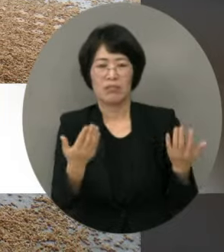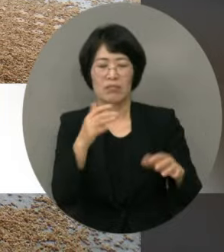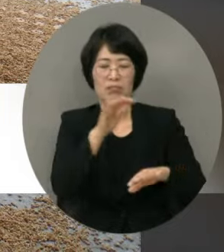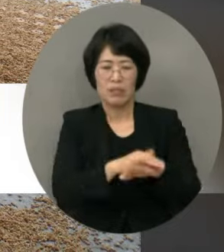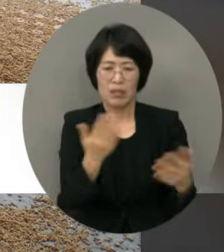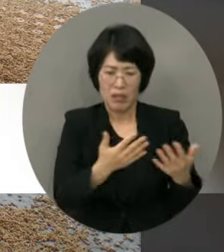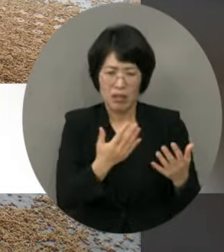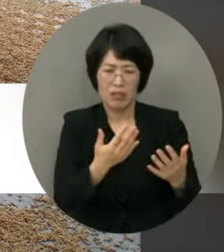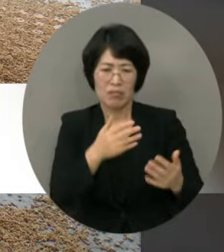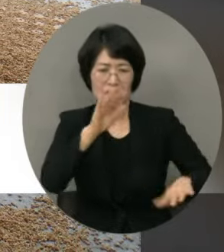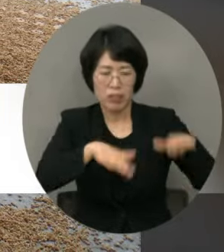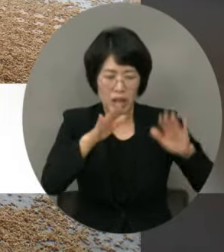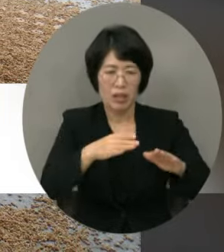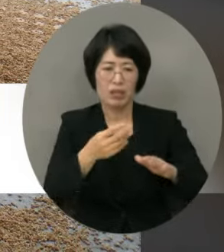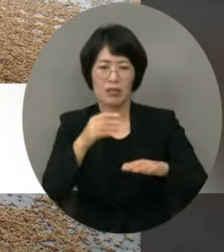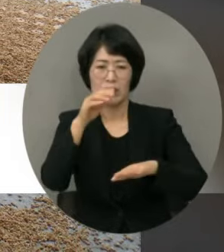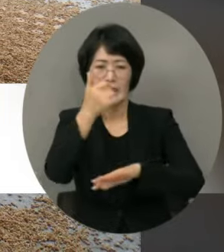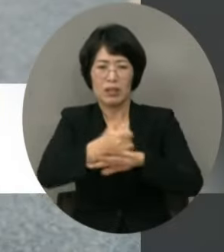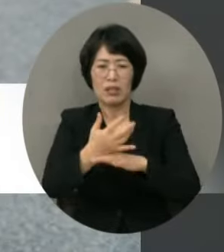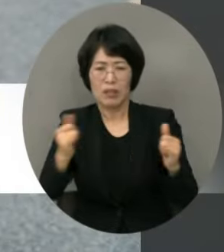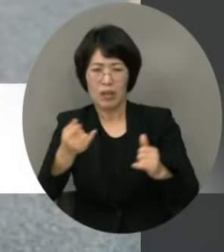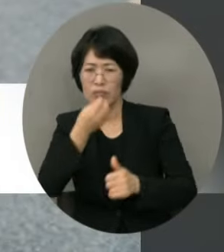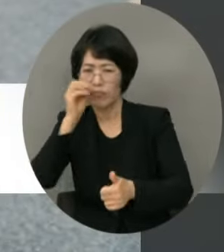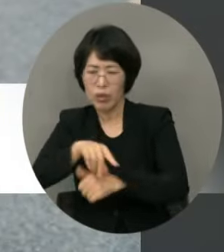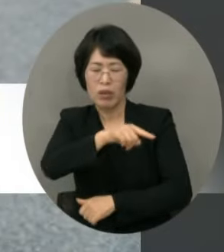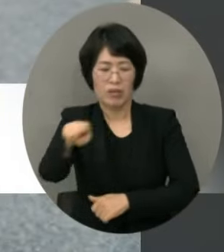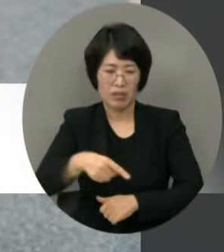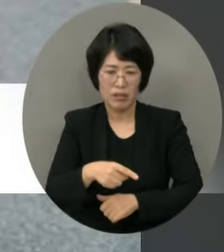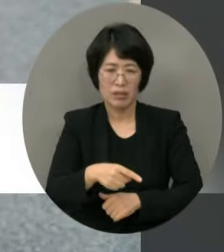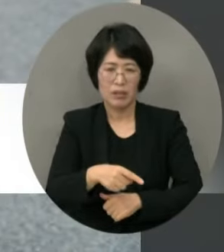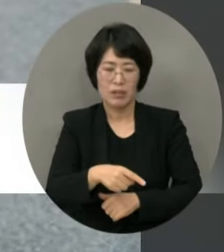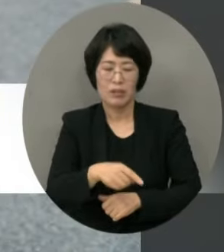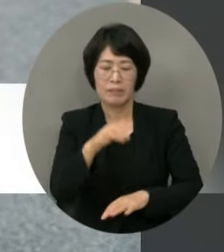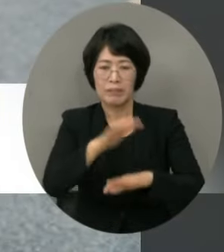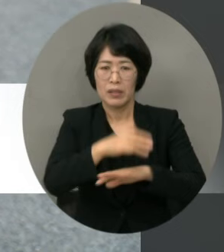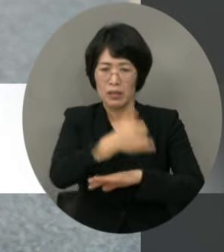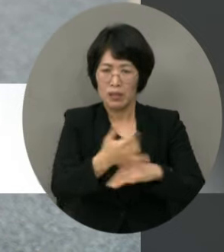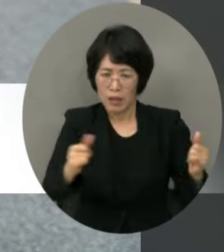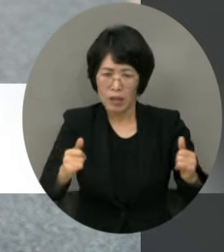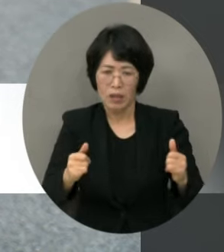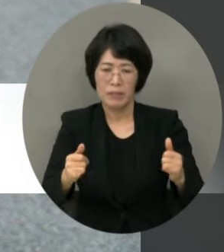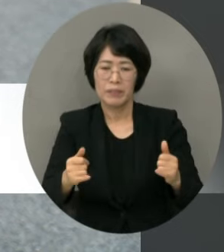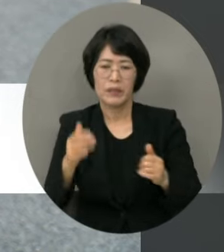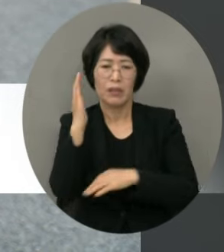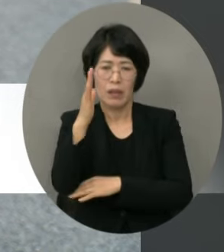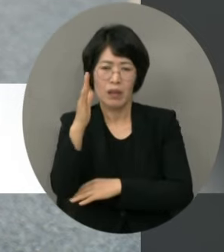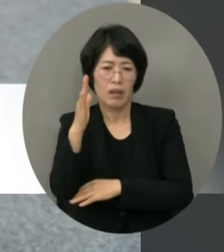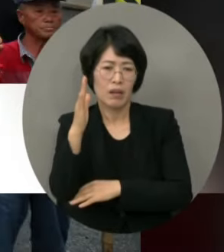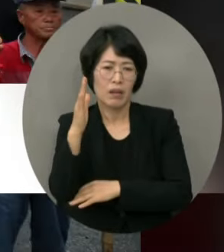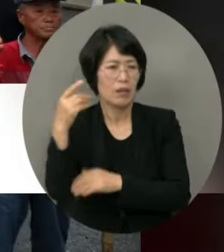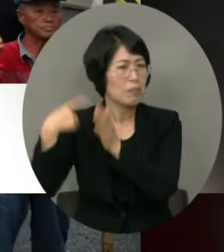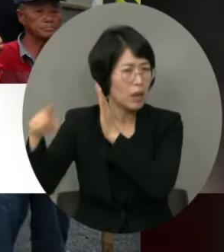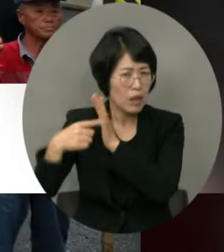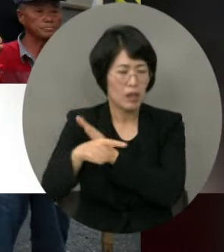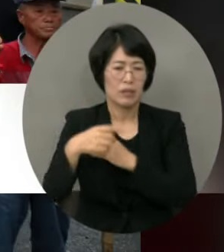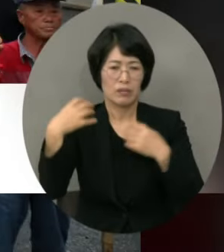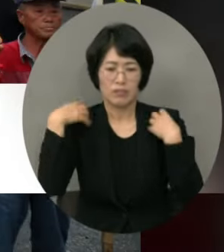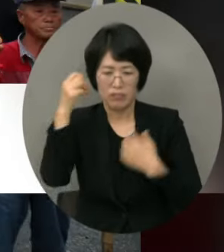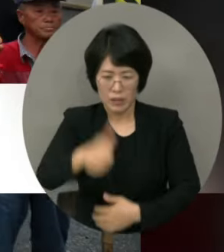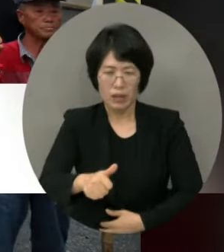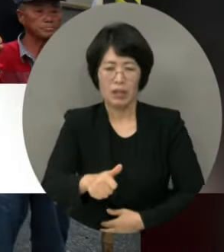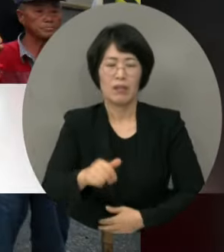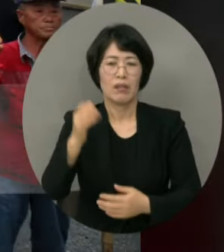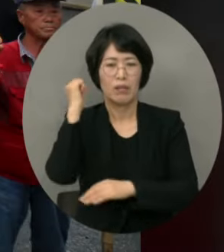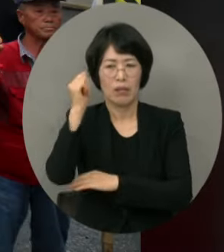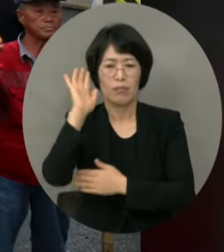무시하는 처사라며 현장의 목소리에 귀 기울이지 않는 농업 정책이 지속될 지속될 경우 영암군 농업의 미래가